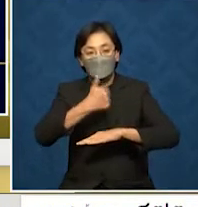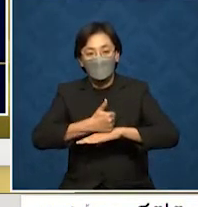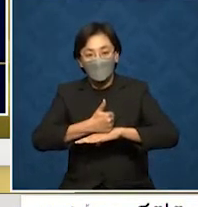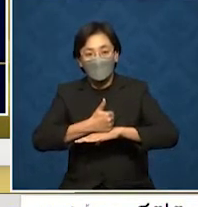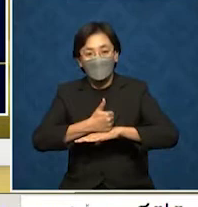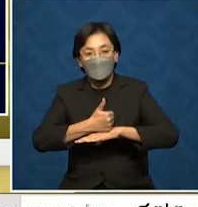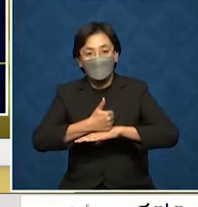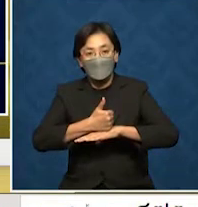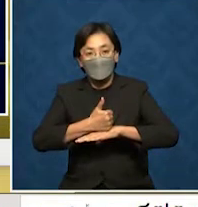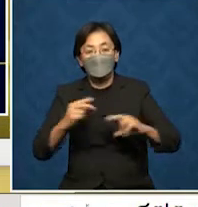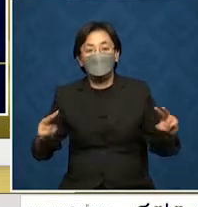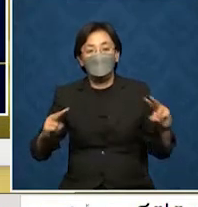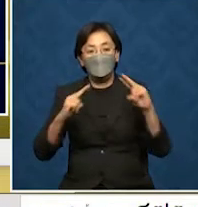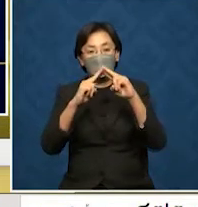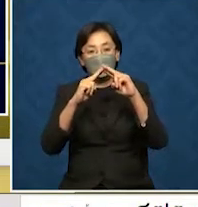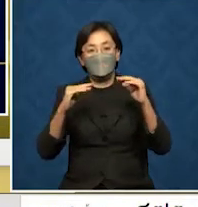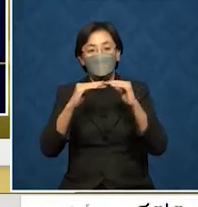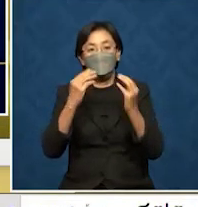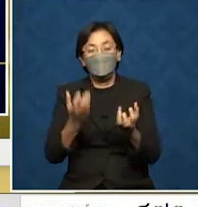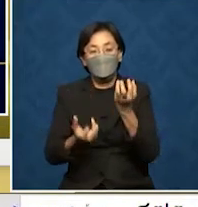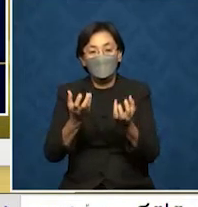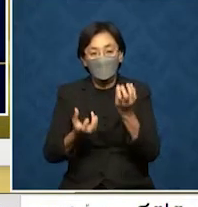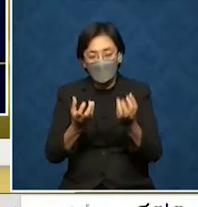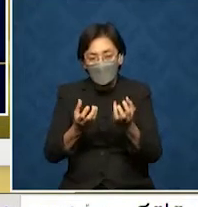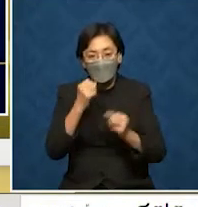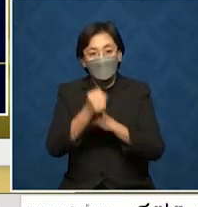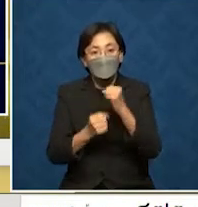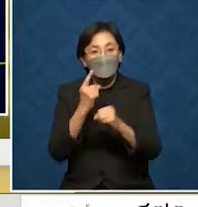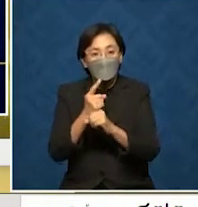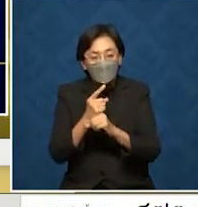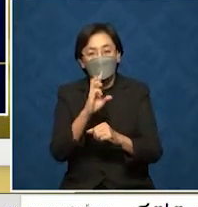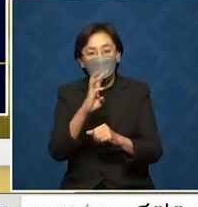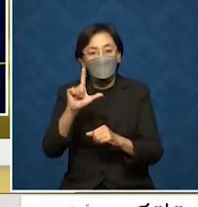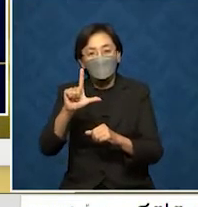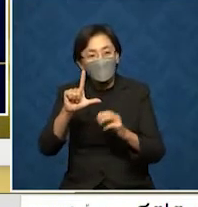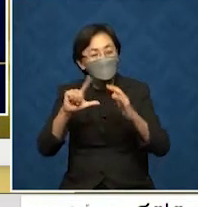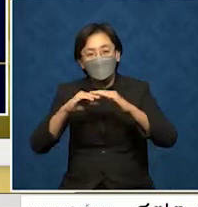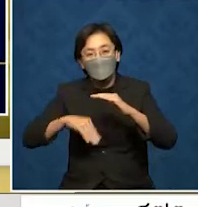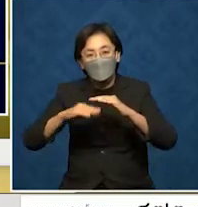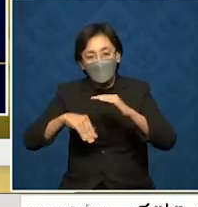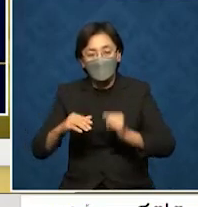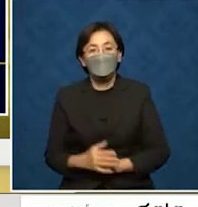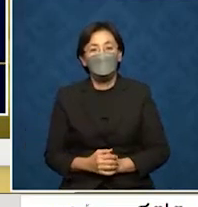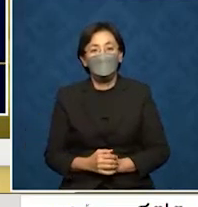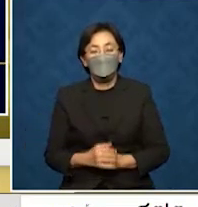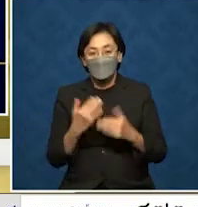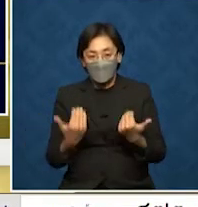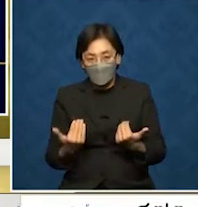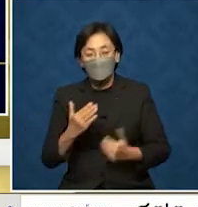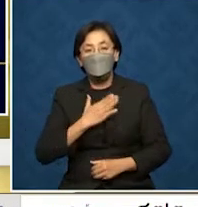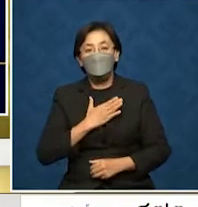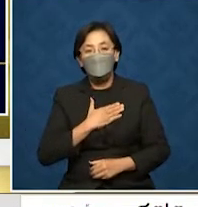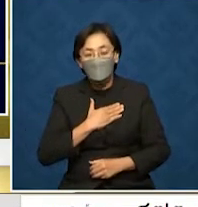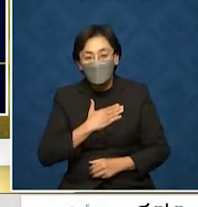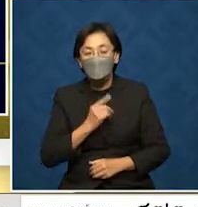การกระทรวงยุติธรรมปีหนึ่งไม่เคยทำได้ถึง600ล้านเลยแต่วันนี้ผมท้าทาย